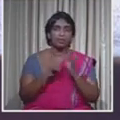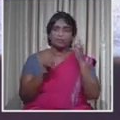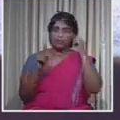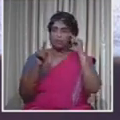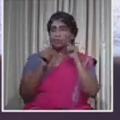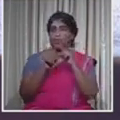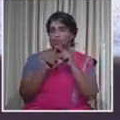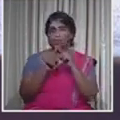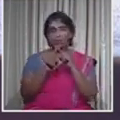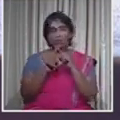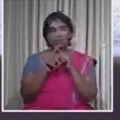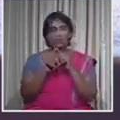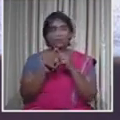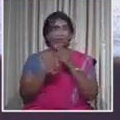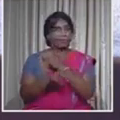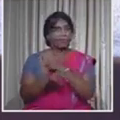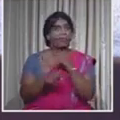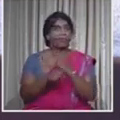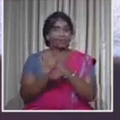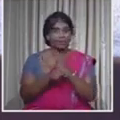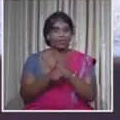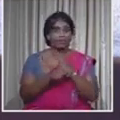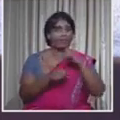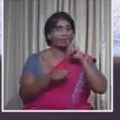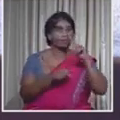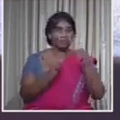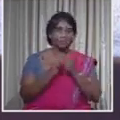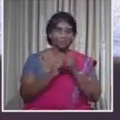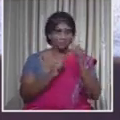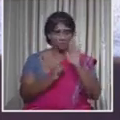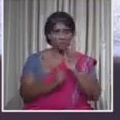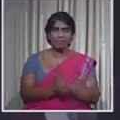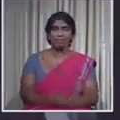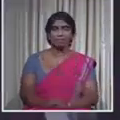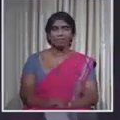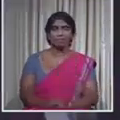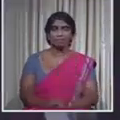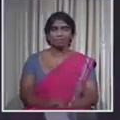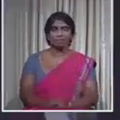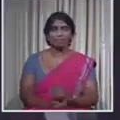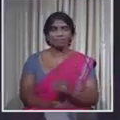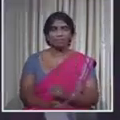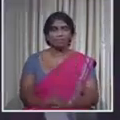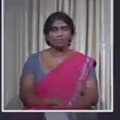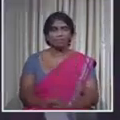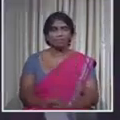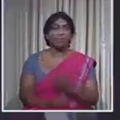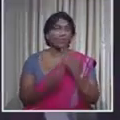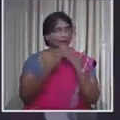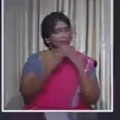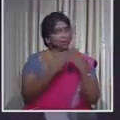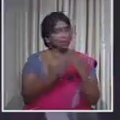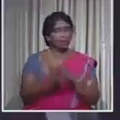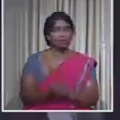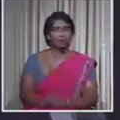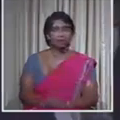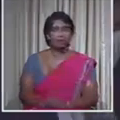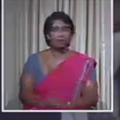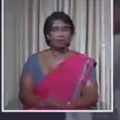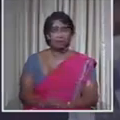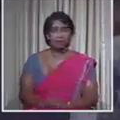සම්බන්ධයෙන් ආණ්ඩුකාරතුමා දැනුවත් කරන්න කටයුතු කරනවා Thank you බොහොම ස්තුතිවන්ත වෙනවා ඔබතුමා